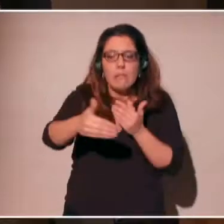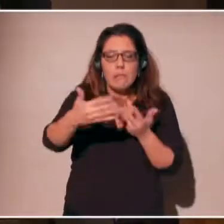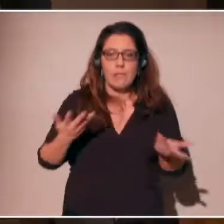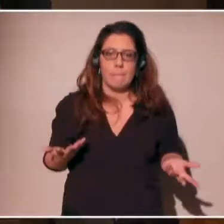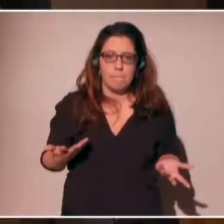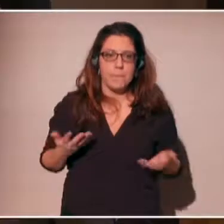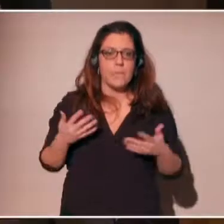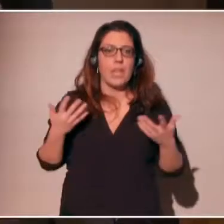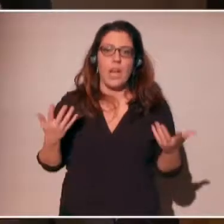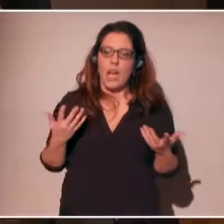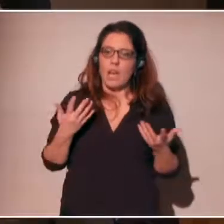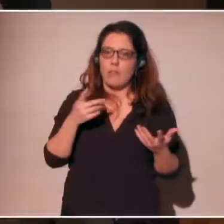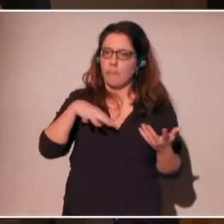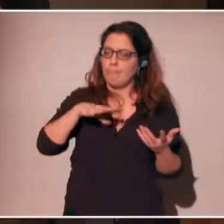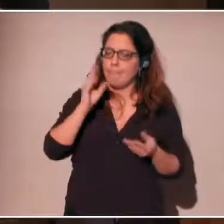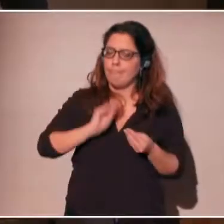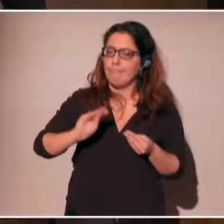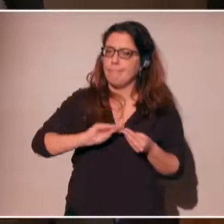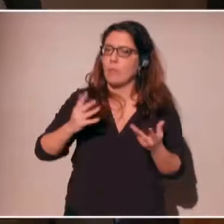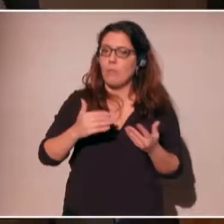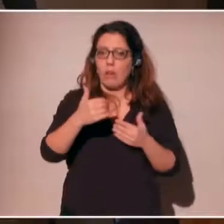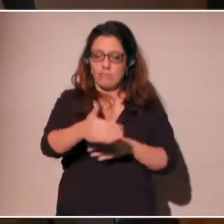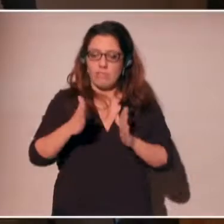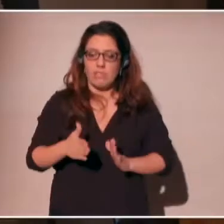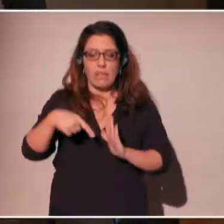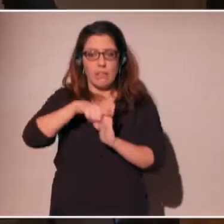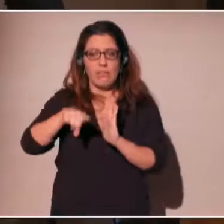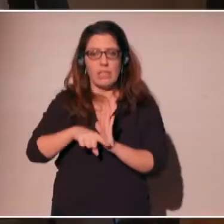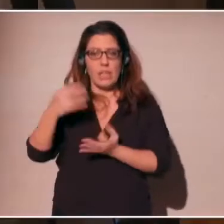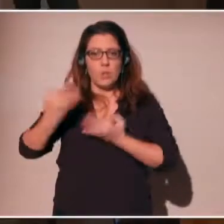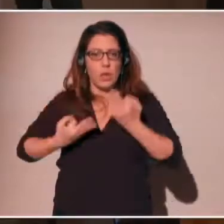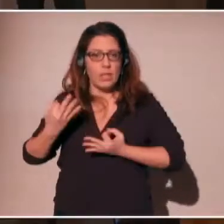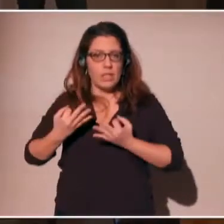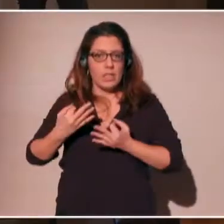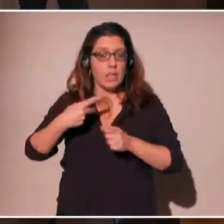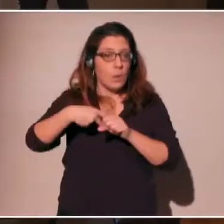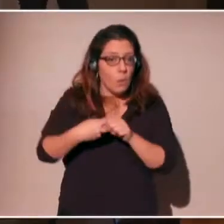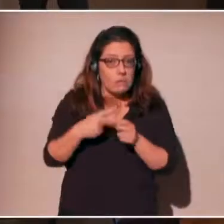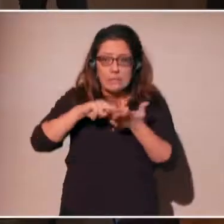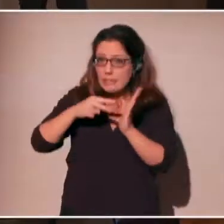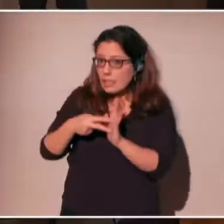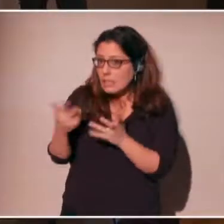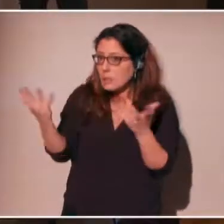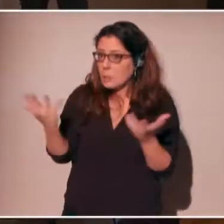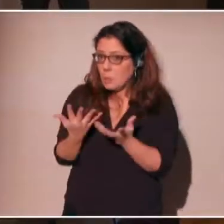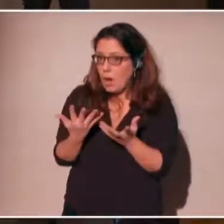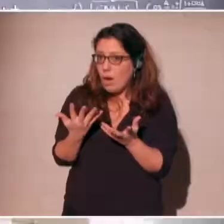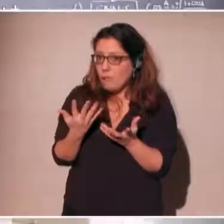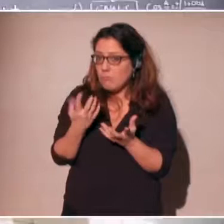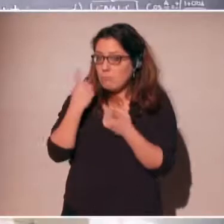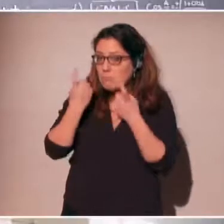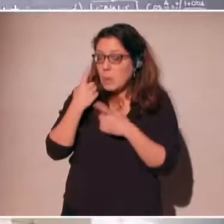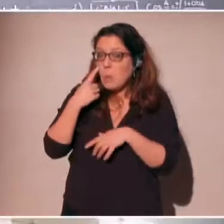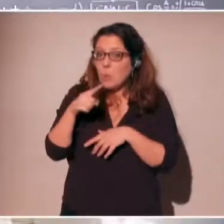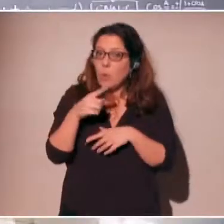aujourd'hui quel cadre juridique, quels outils techniques il faut penser afin d'assurer peut-être de façon